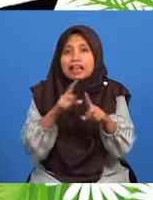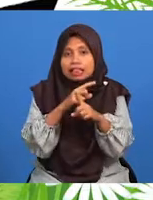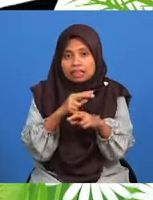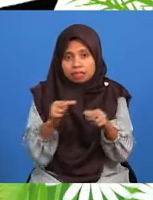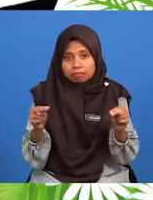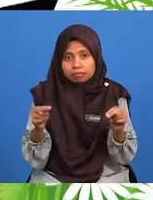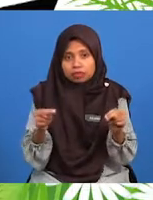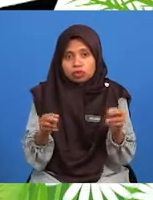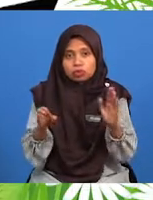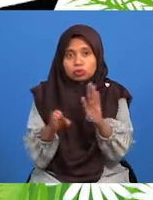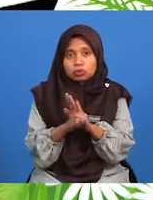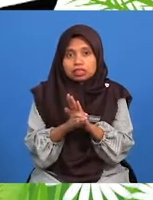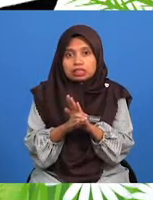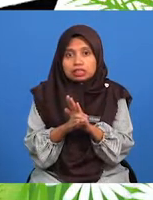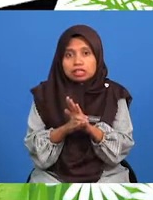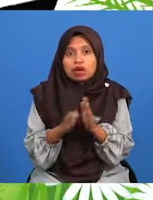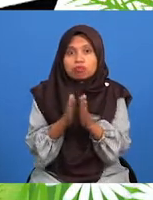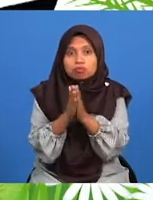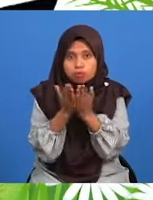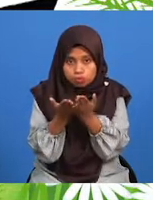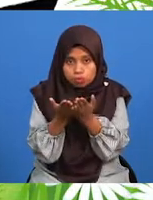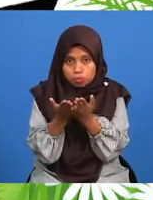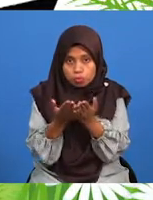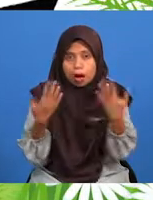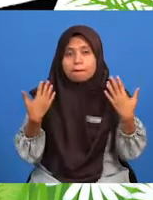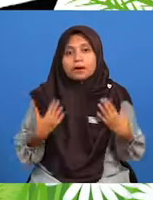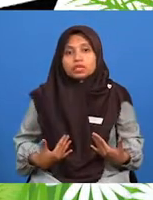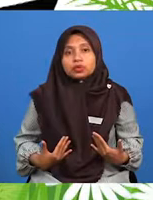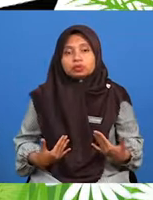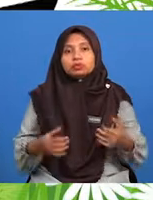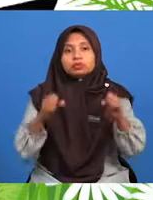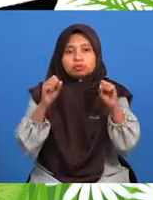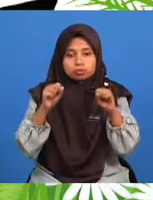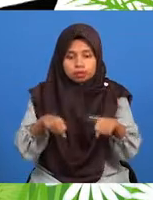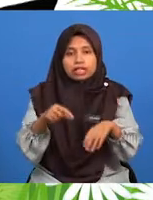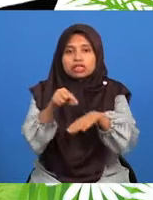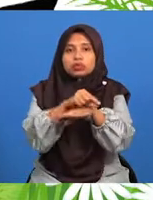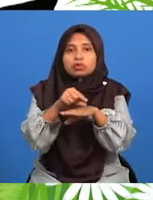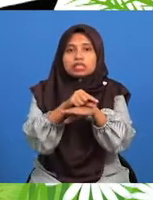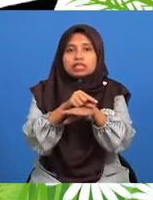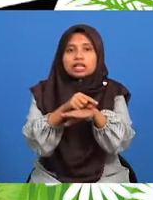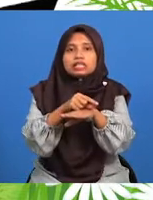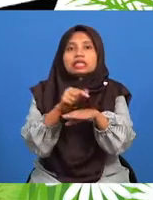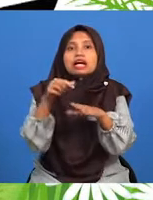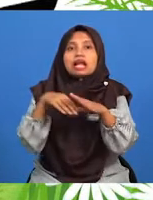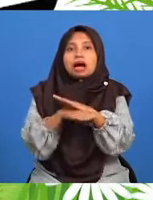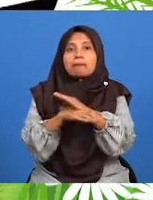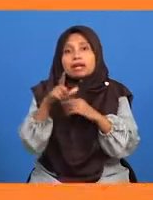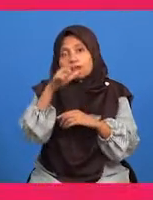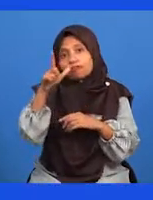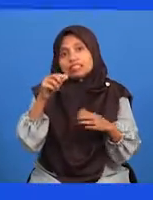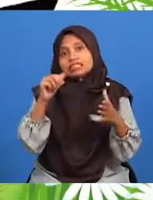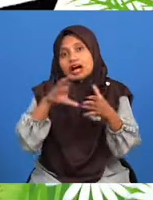namun harta seperti buku dan baju juga boleh dilibatkan dalam akad al-Wadi'ah ini.